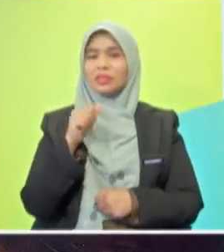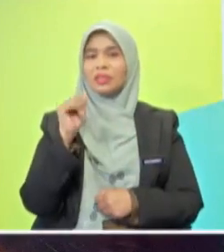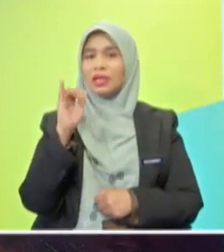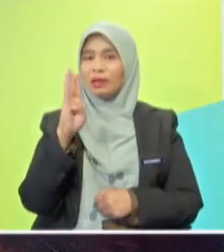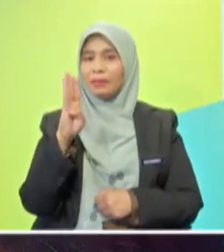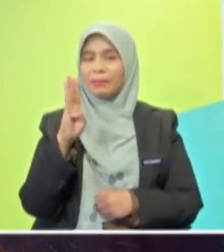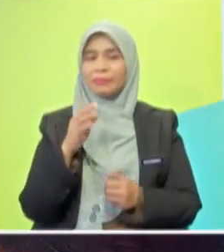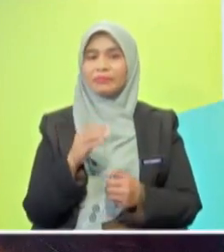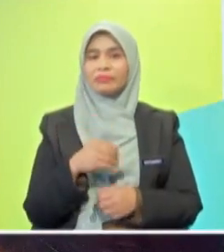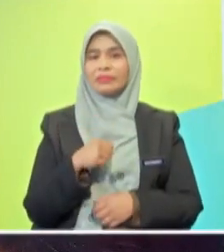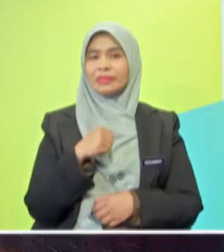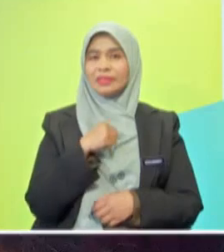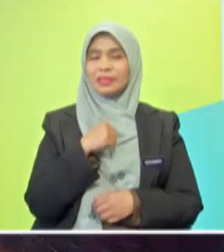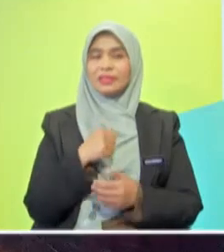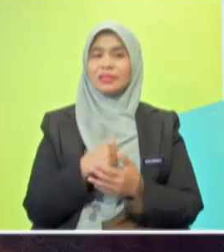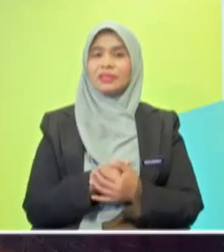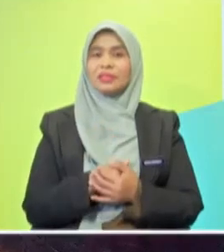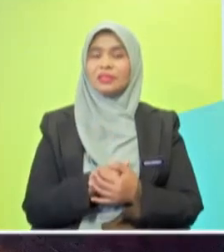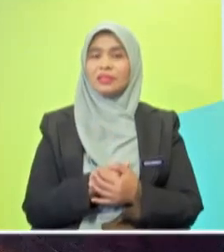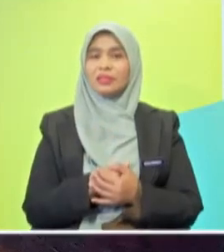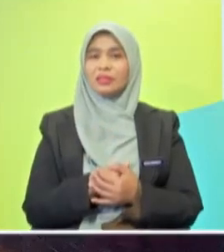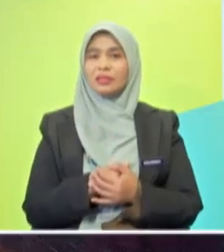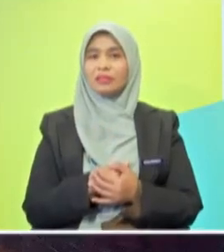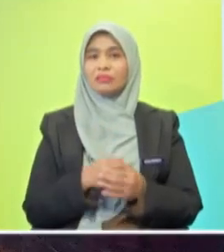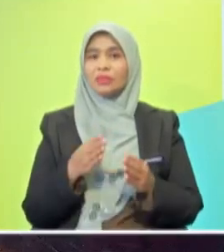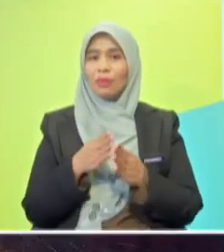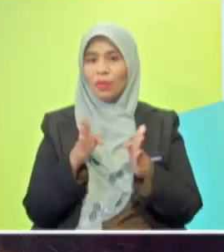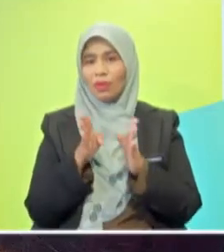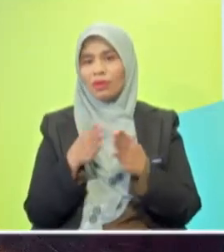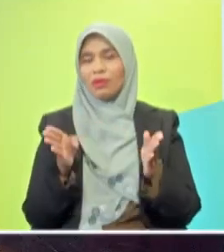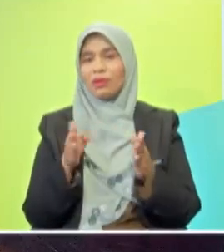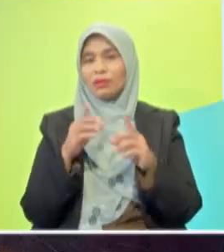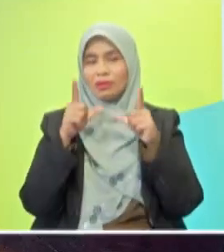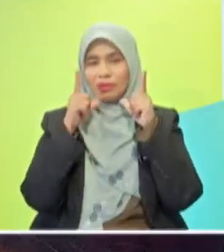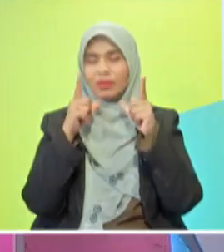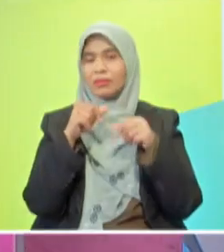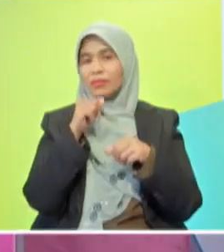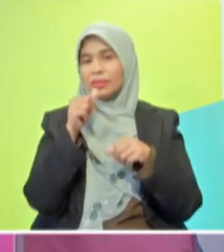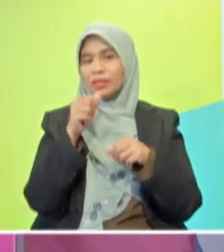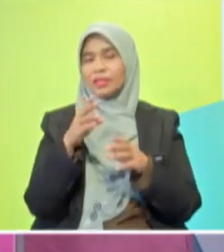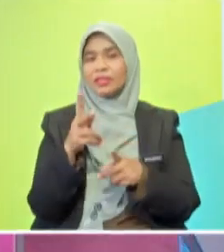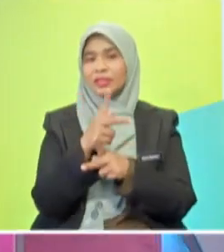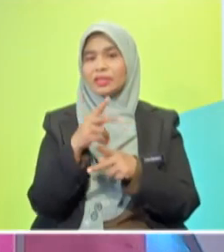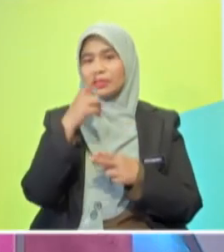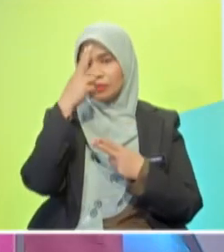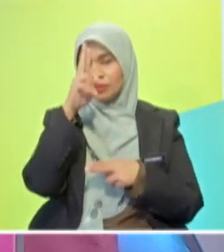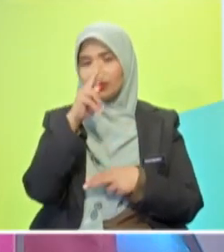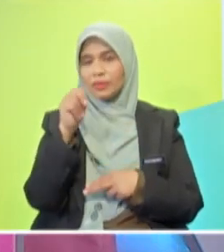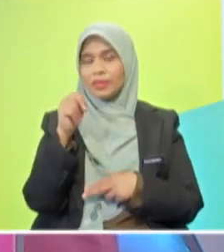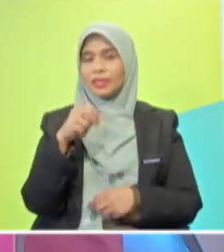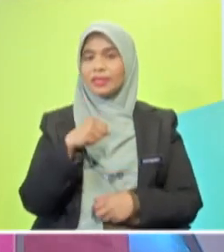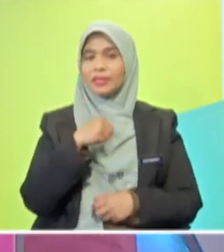segi pakaian tu kan. Contoh macam seksi ke, terdedah ke kan. Okey, dan juga menjaga kehormatan diri